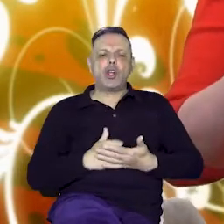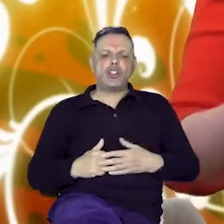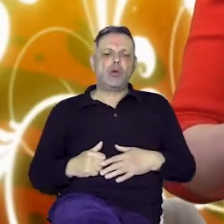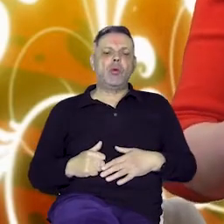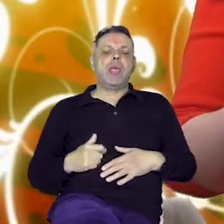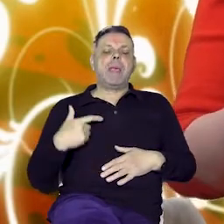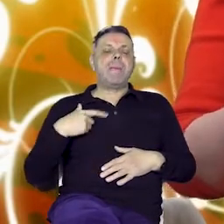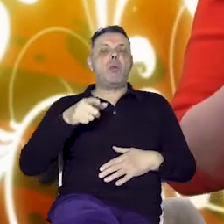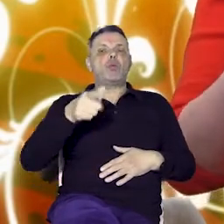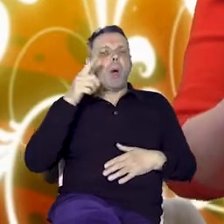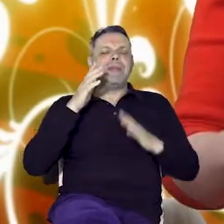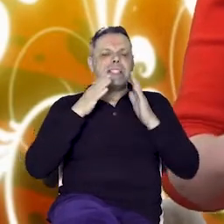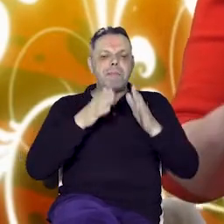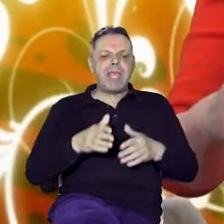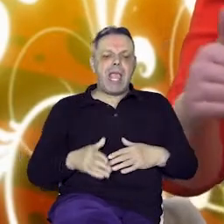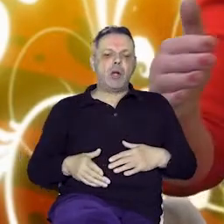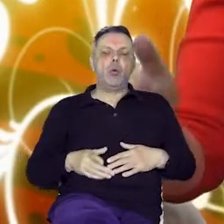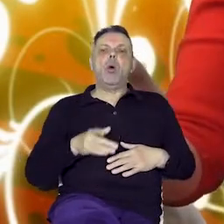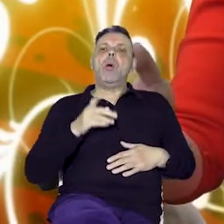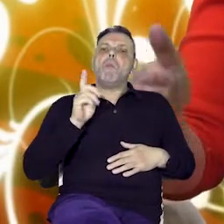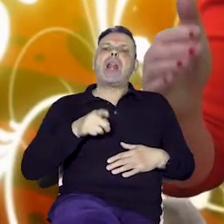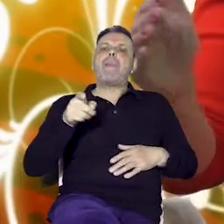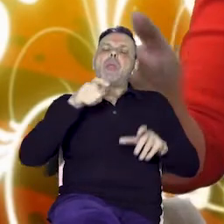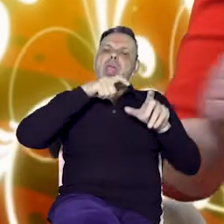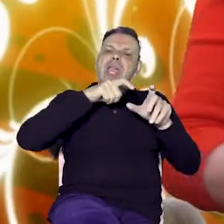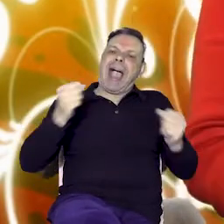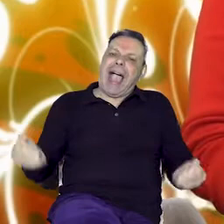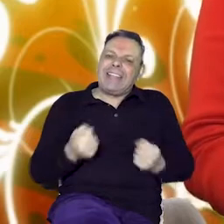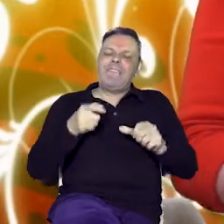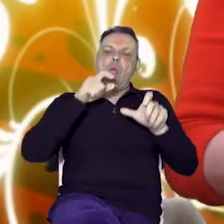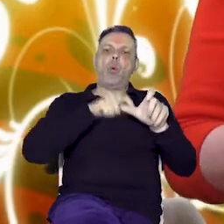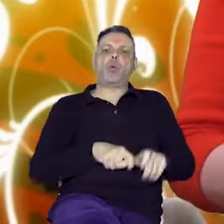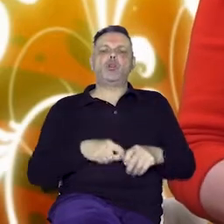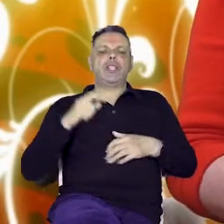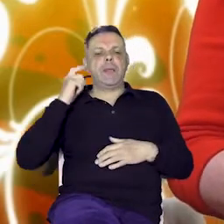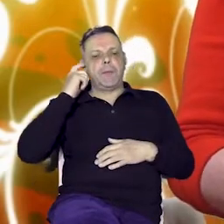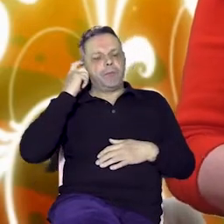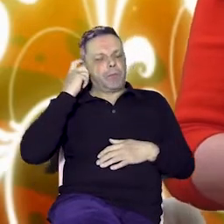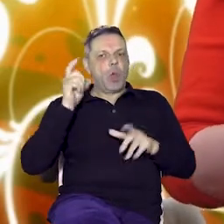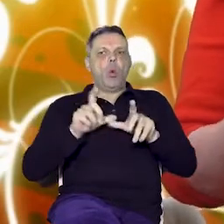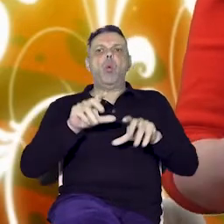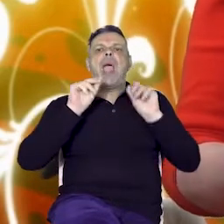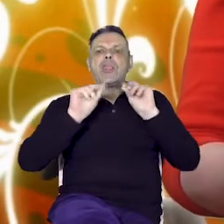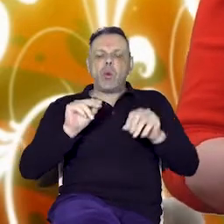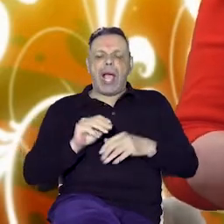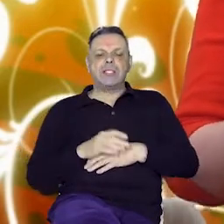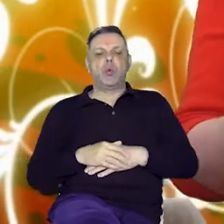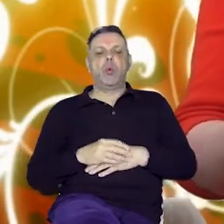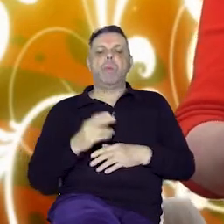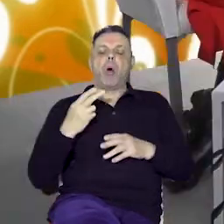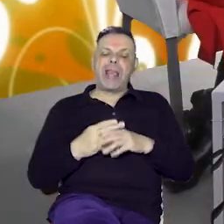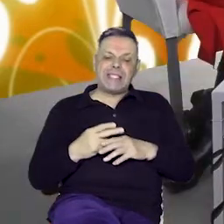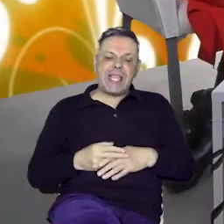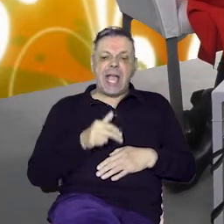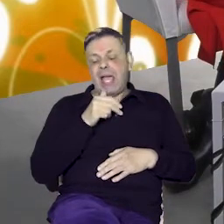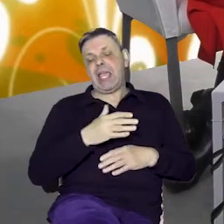idemo u tom smjeru da mi njih uključimo aktivnije u edukaciju prije svega bolesnika i na